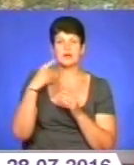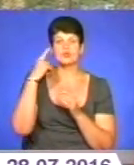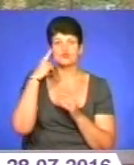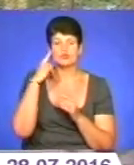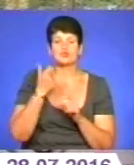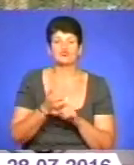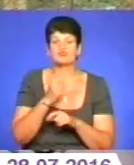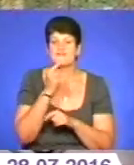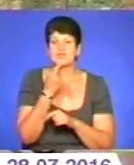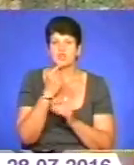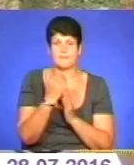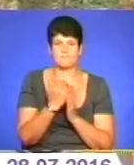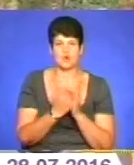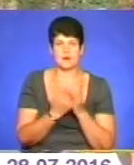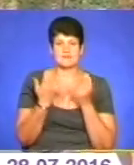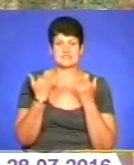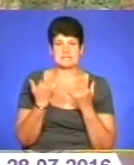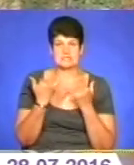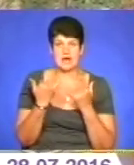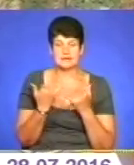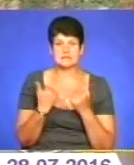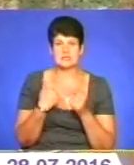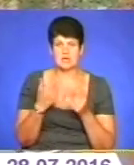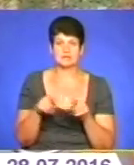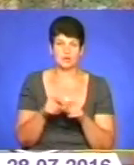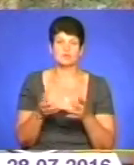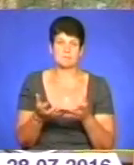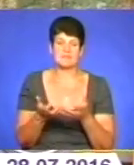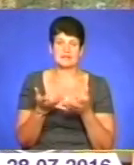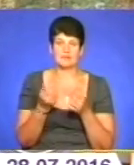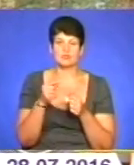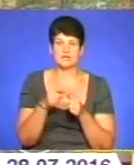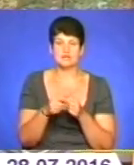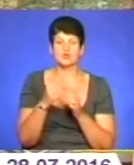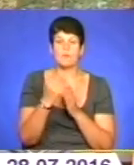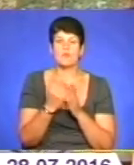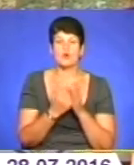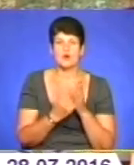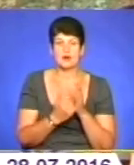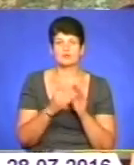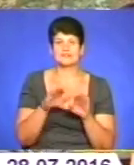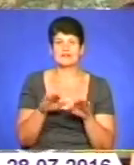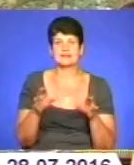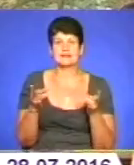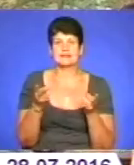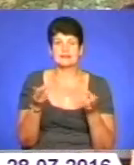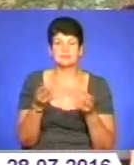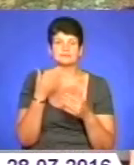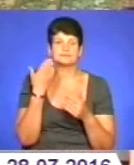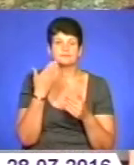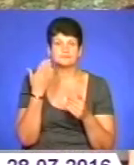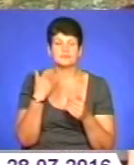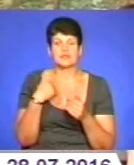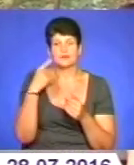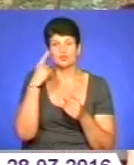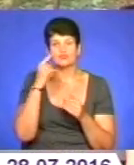важка програма зараз. І я також підтримую те, що програму для дітей тільки полегшили. Я думаю, що